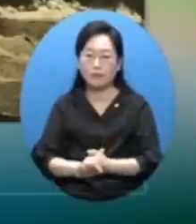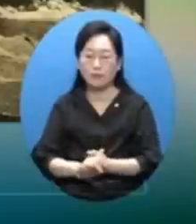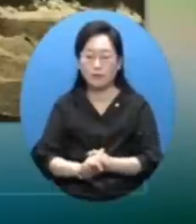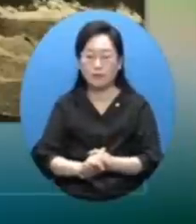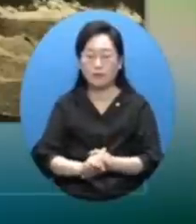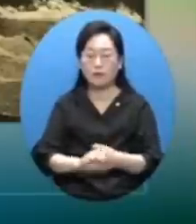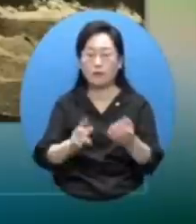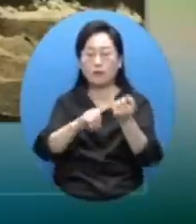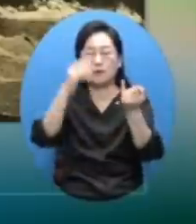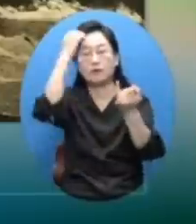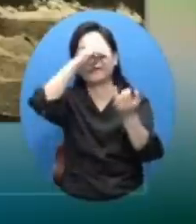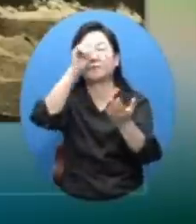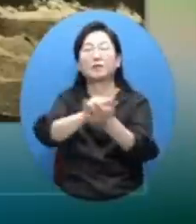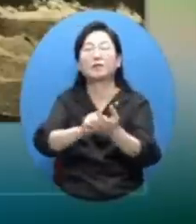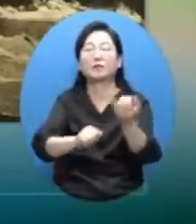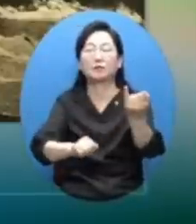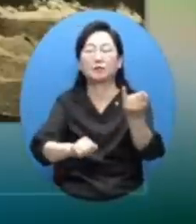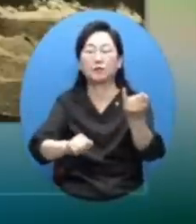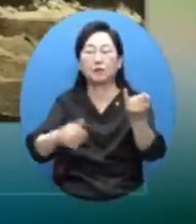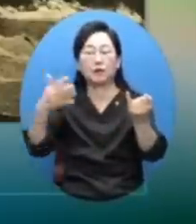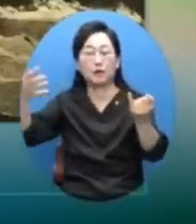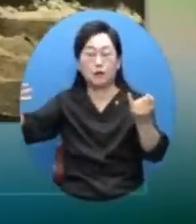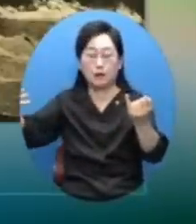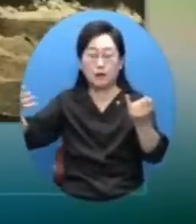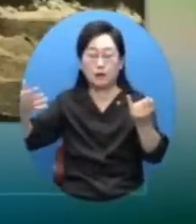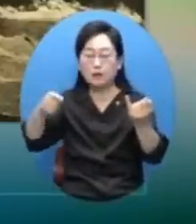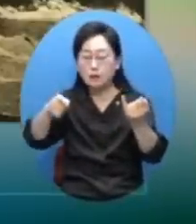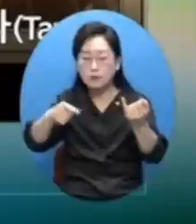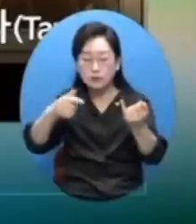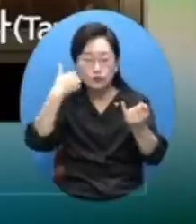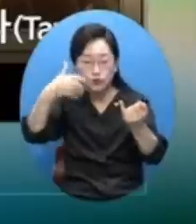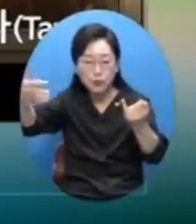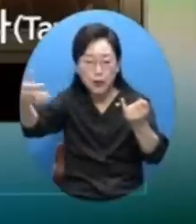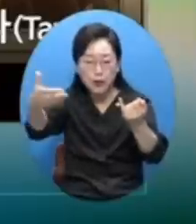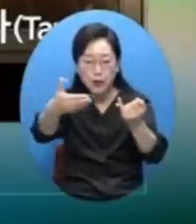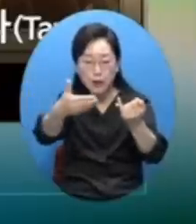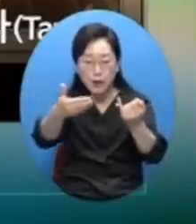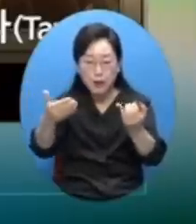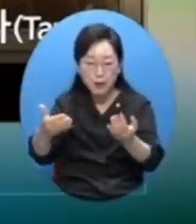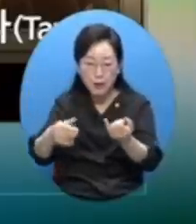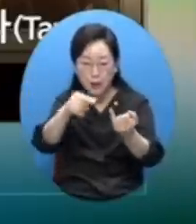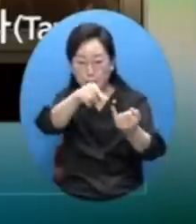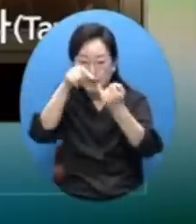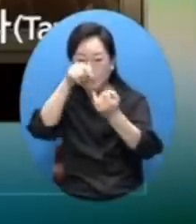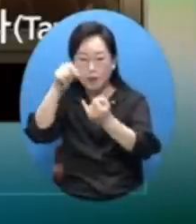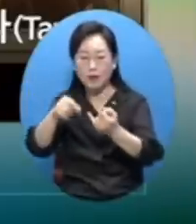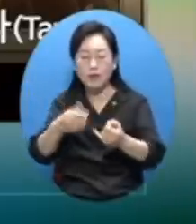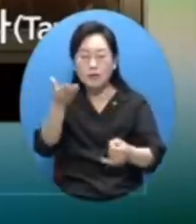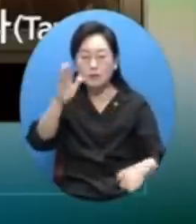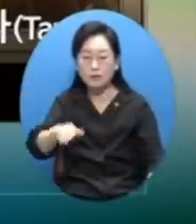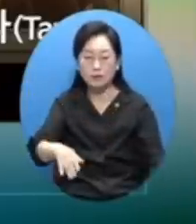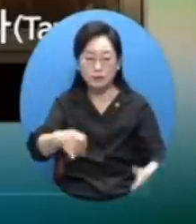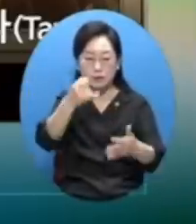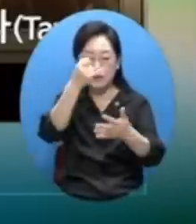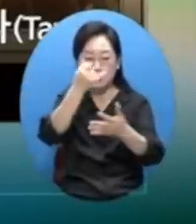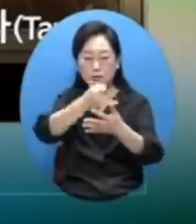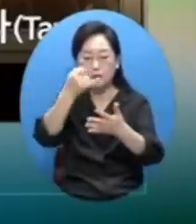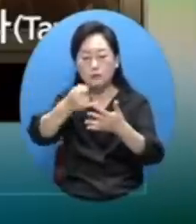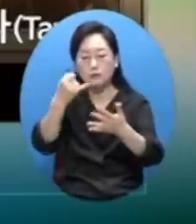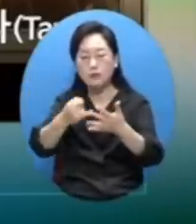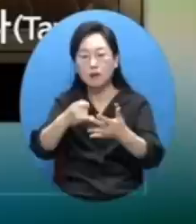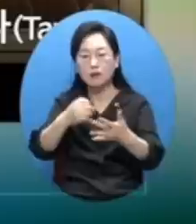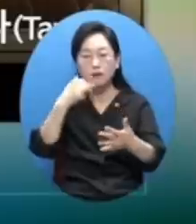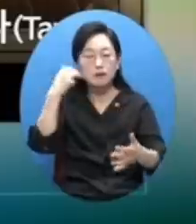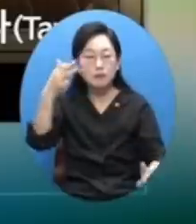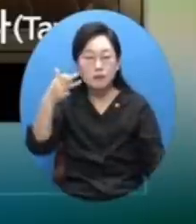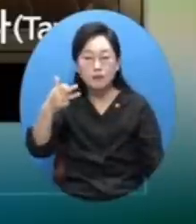의식을 잃은이 부인은 로콘 호의 구조원에서 구조대지만 12살 엔이 7살 메기 4살 배씨 18개월